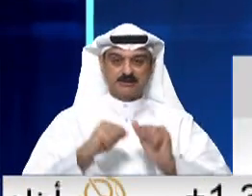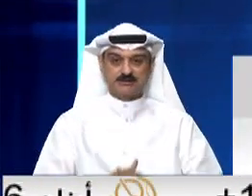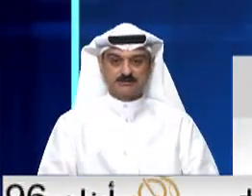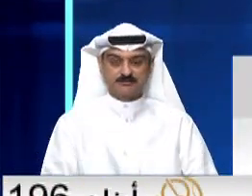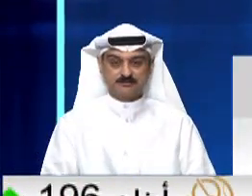سنه